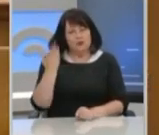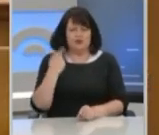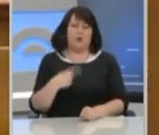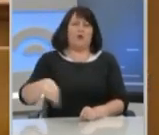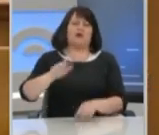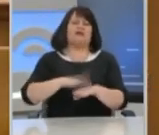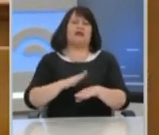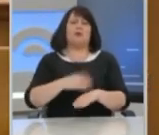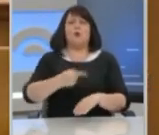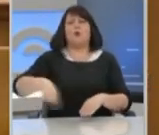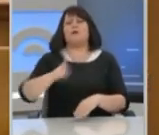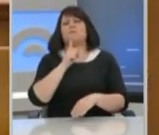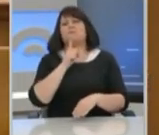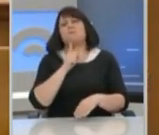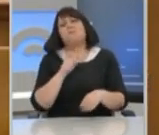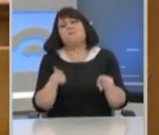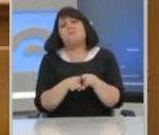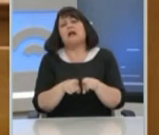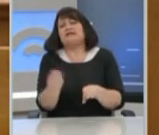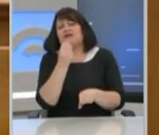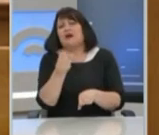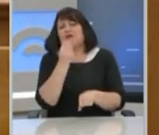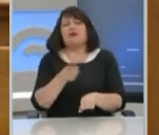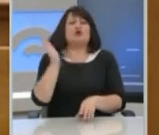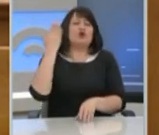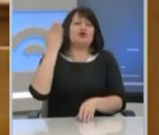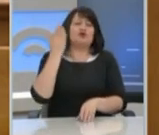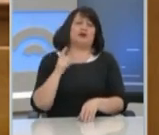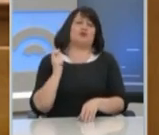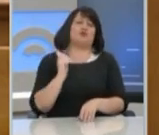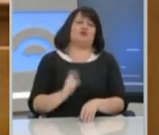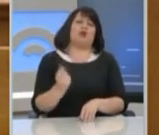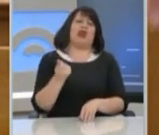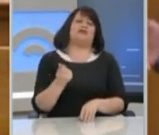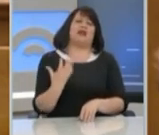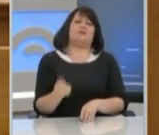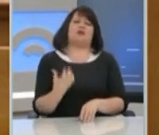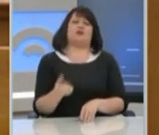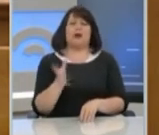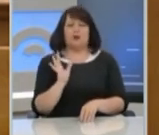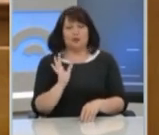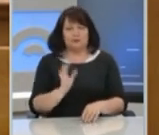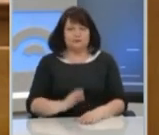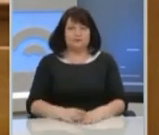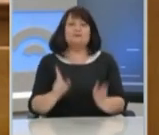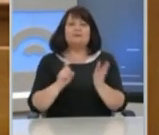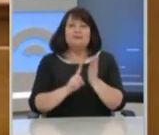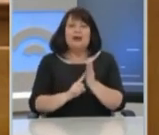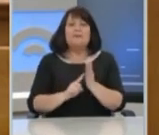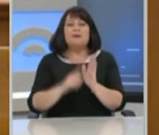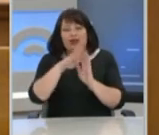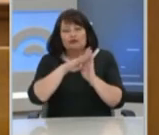την περίοδο που υπήρχαν λεφτά, που αντί να δημιουργήσετε όρους κοινωνικής